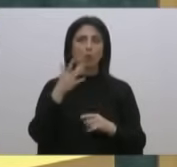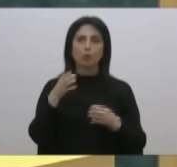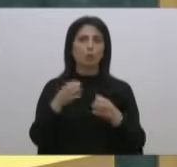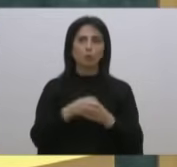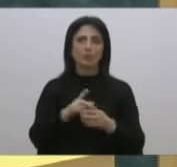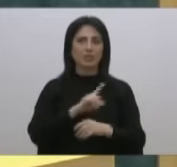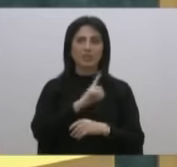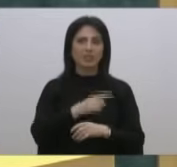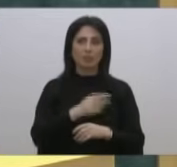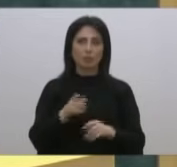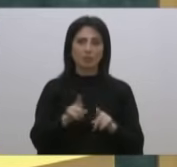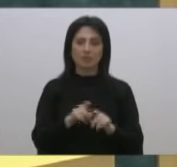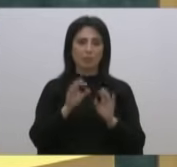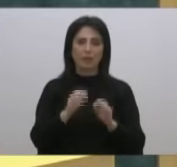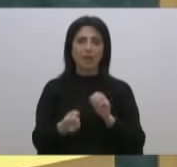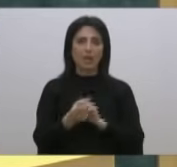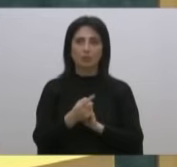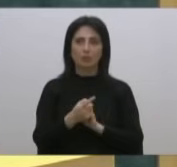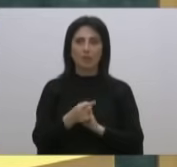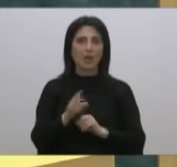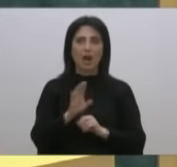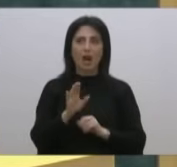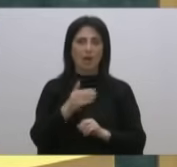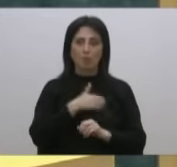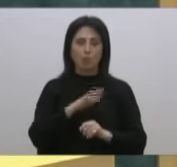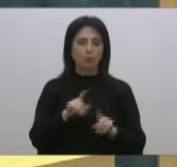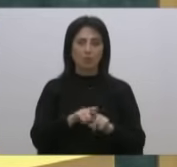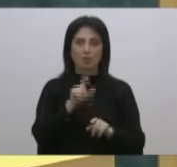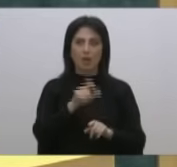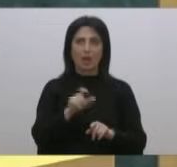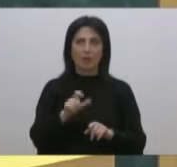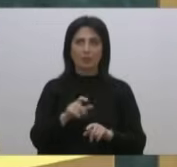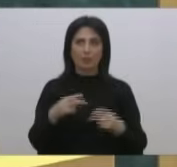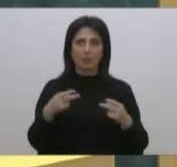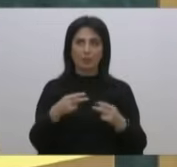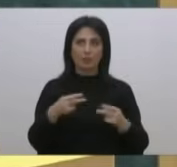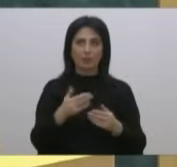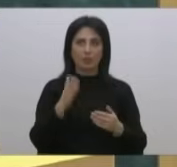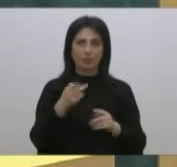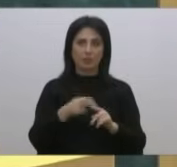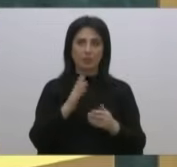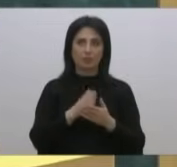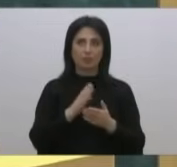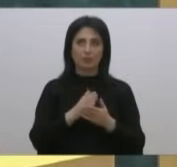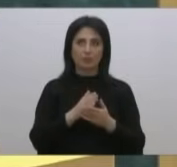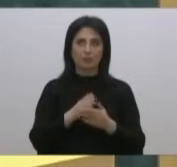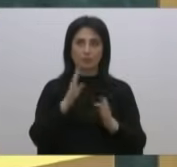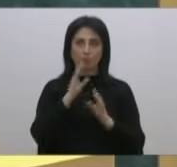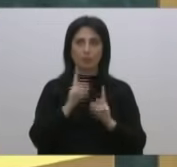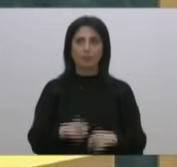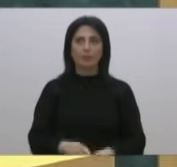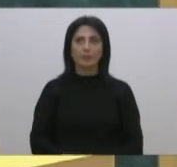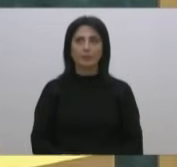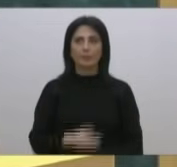პოლიტიკურ გუნდს ძლიერს, თუ ასეთი მართლა გამოჩნდა, არ მოუნდება ასეთ ხალხთან პარტნიორობა და ეს არის